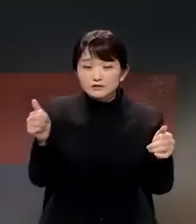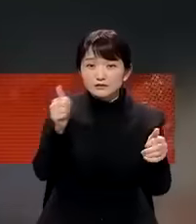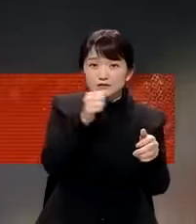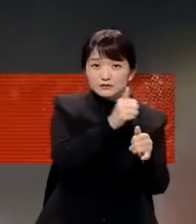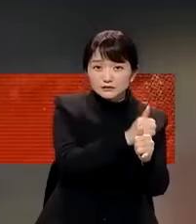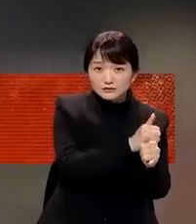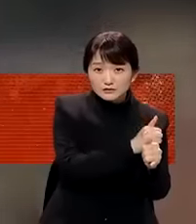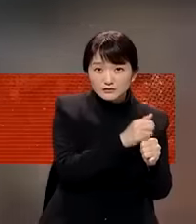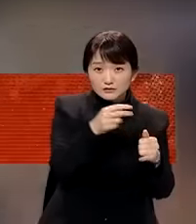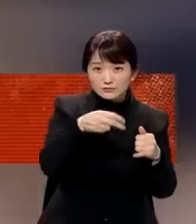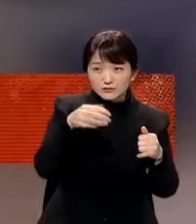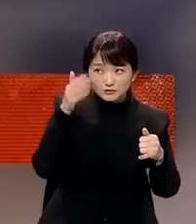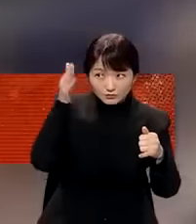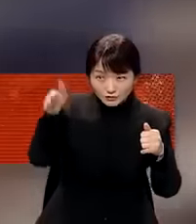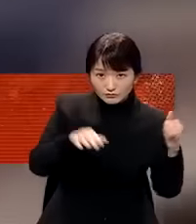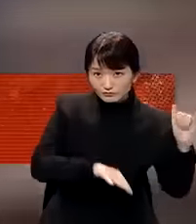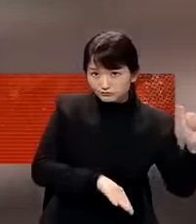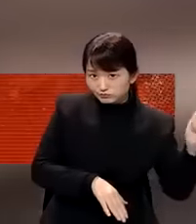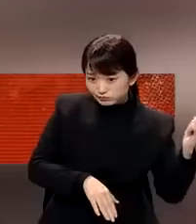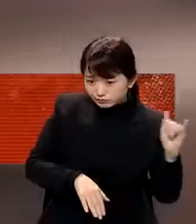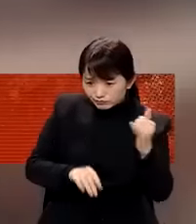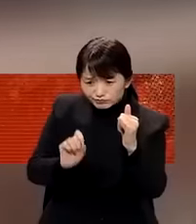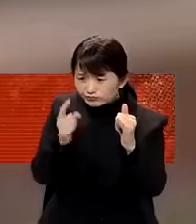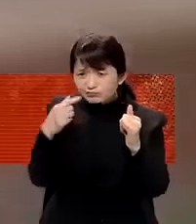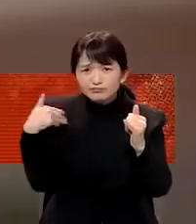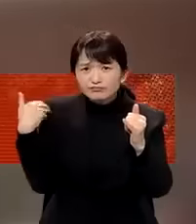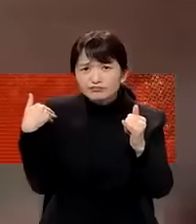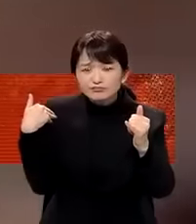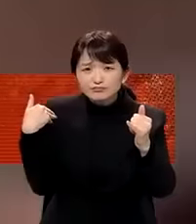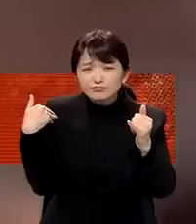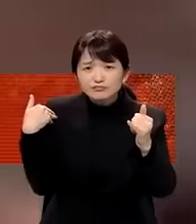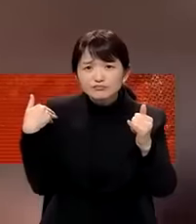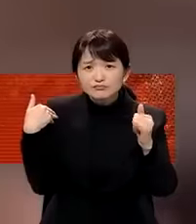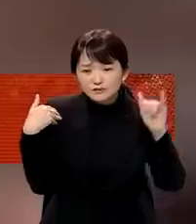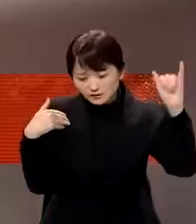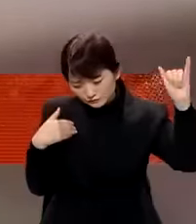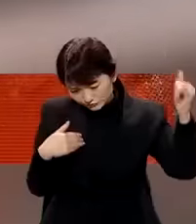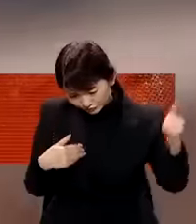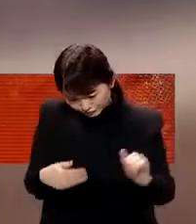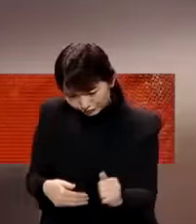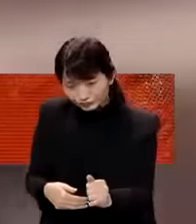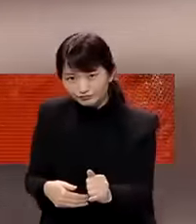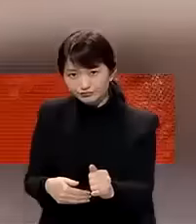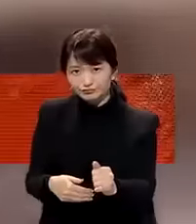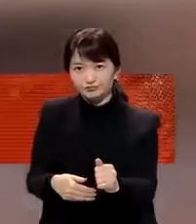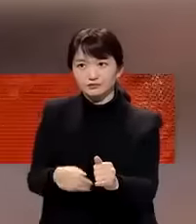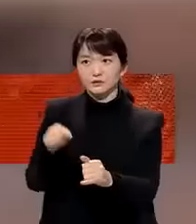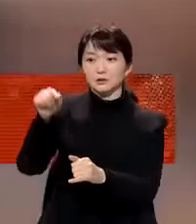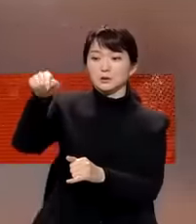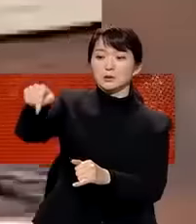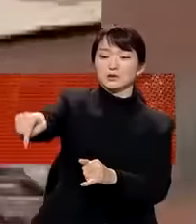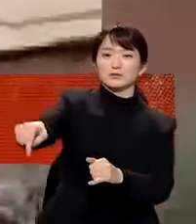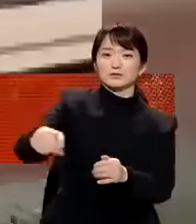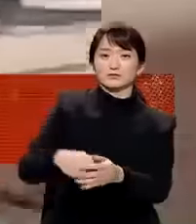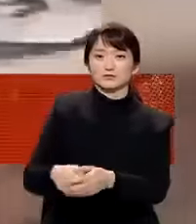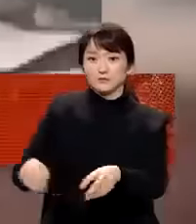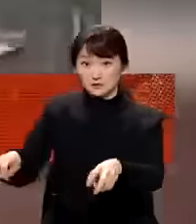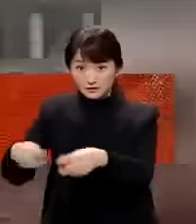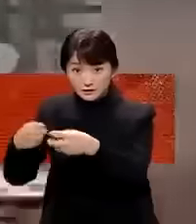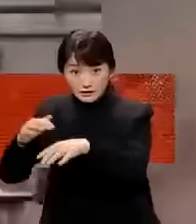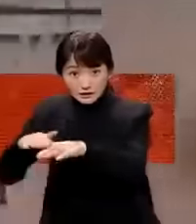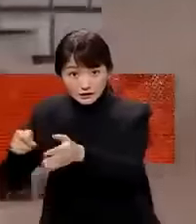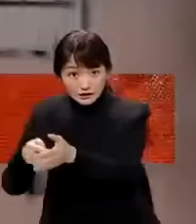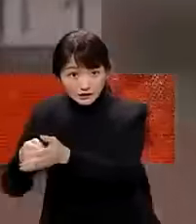이동하던 중이었습니다 그런데 원인을 알 수 없는 구체 결합으로 추락하고 말았던 겁니다이 사고로 건너편에서 교통사고 수습하던 그